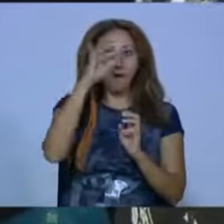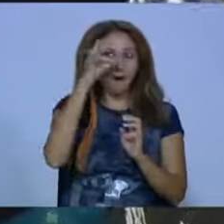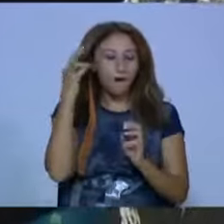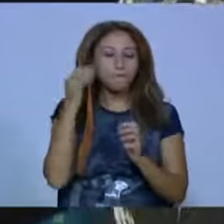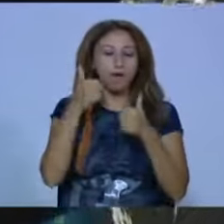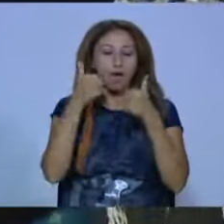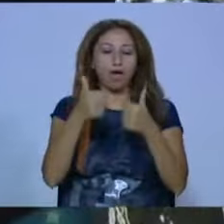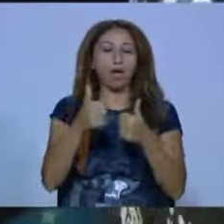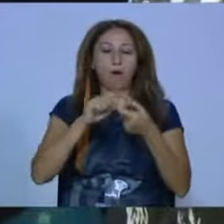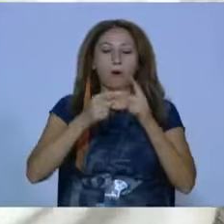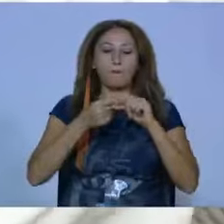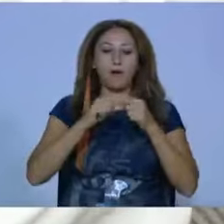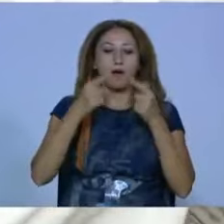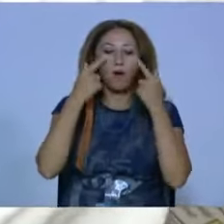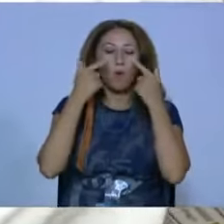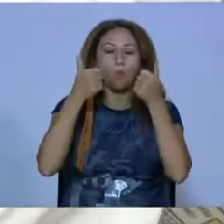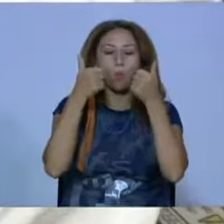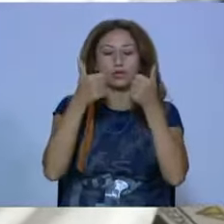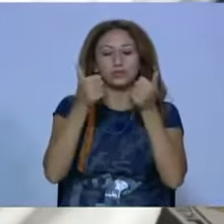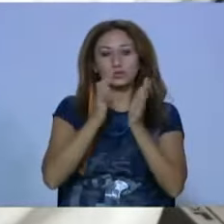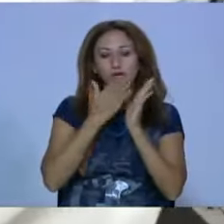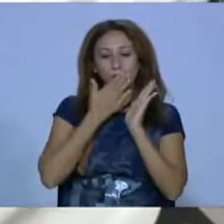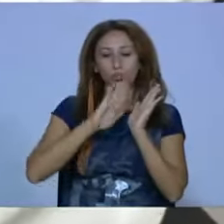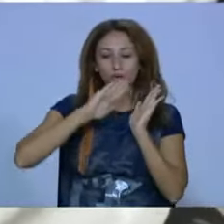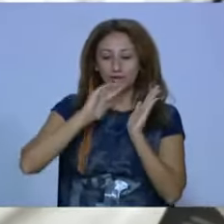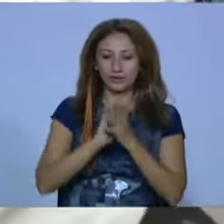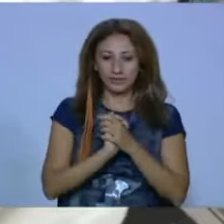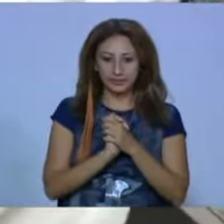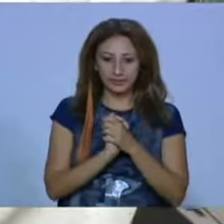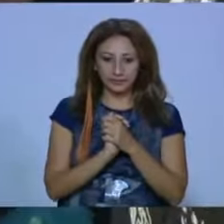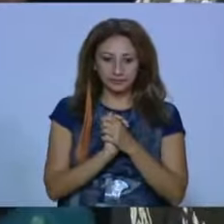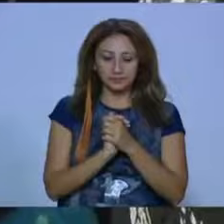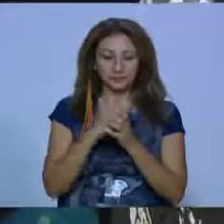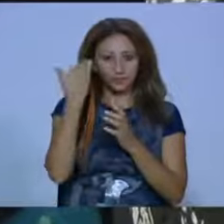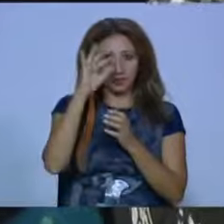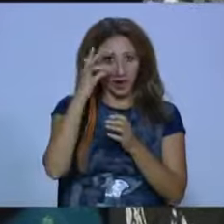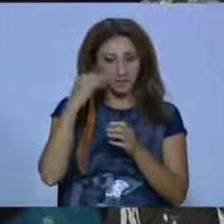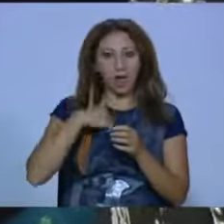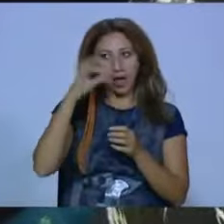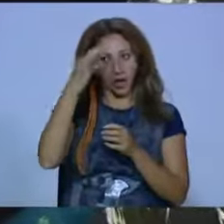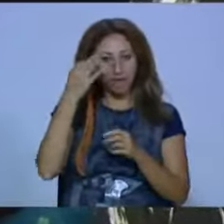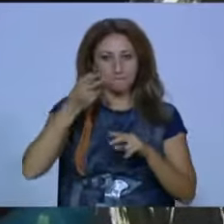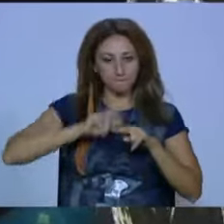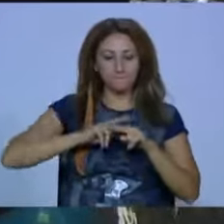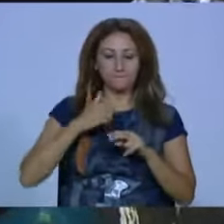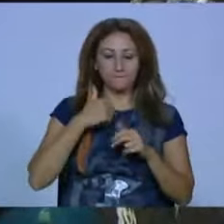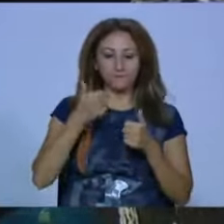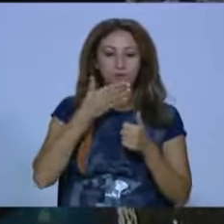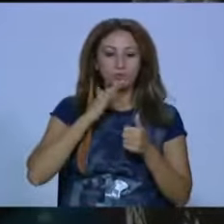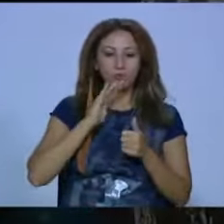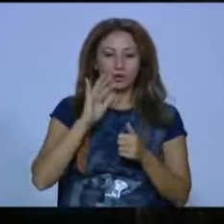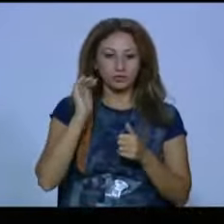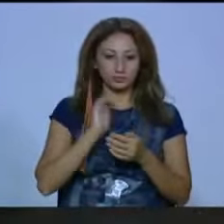العمليه في هذه الجمعيه وعينها بقت كويسه والحمد لله. النهارده دكاتره قالوا لي عندك عمليه وهتعملها ان شاء الله،